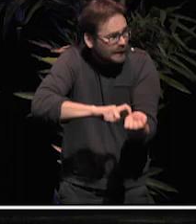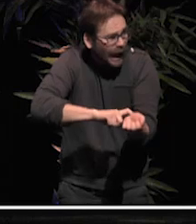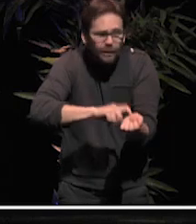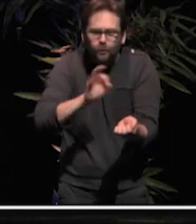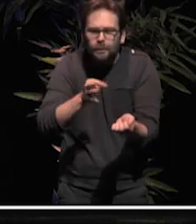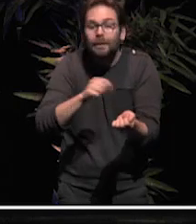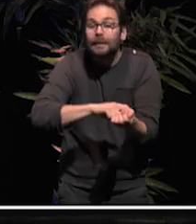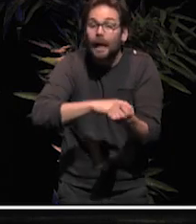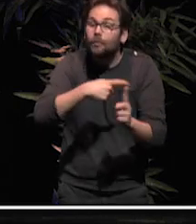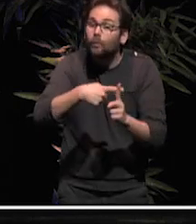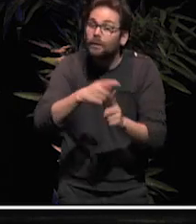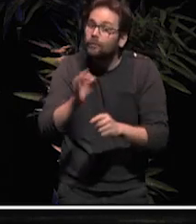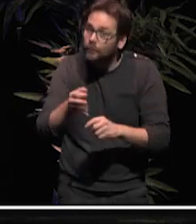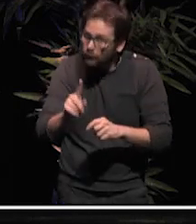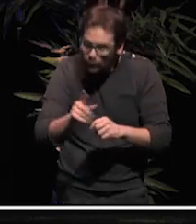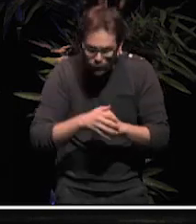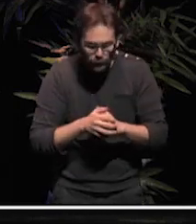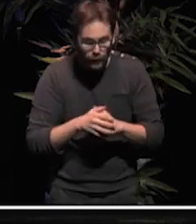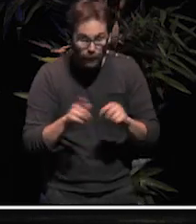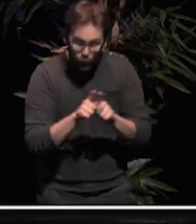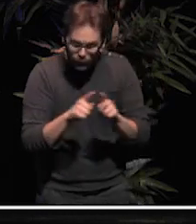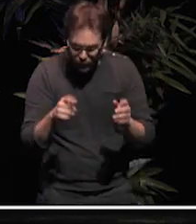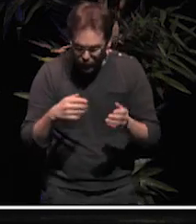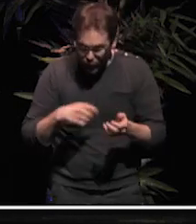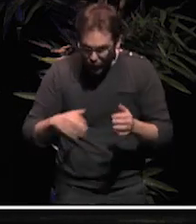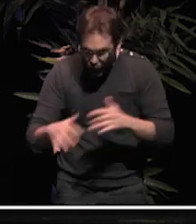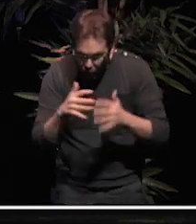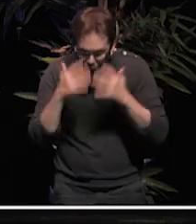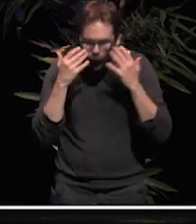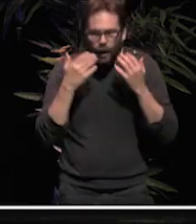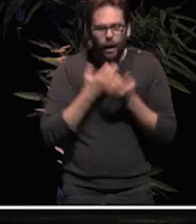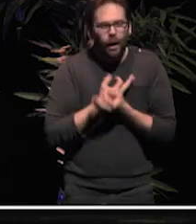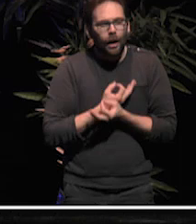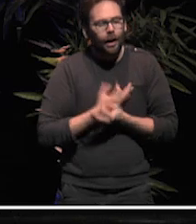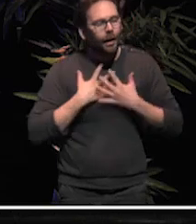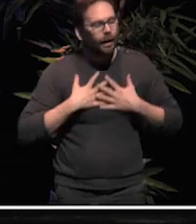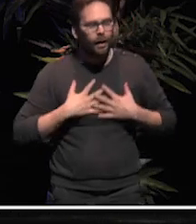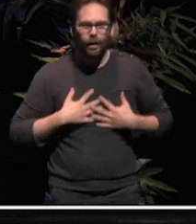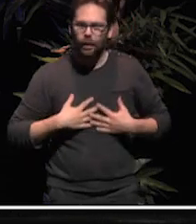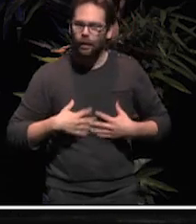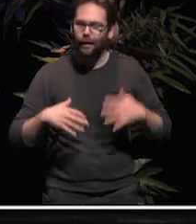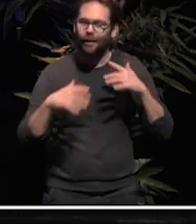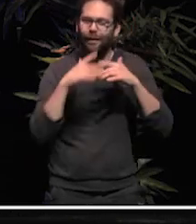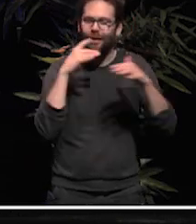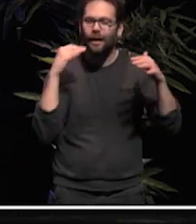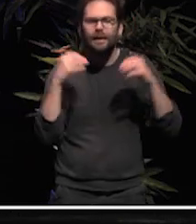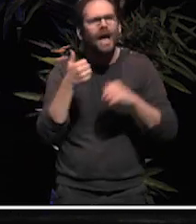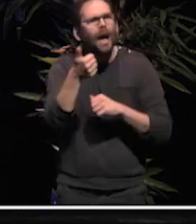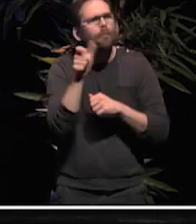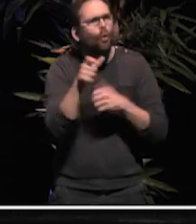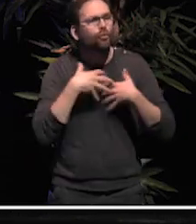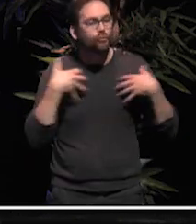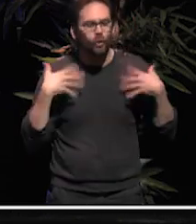stress positif. Mais en même temps, ça me donne de la plénitude, ça me donne de l'harmonie. Il y a un très grand mot et un bon mot en science qui